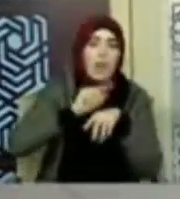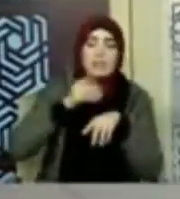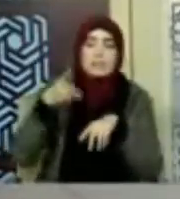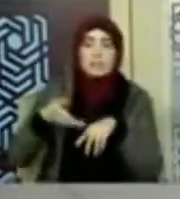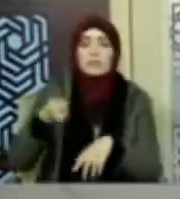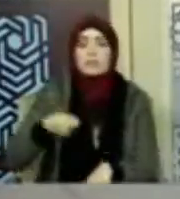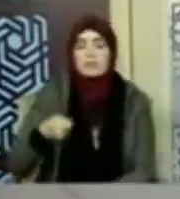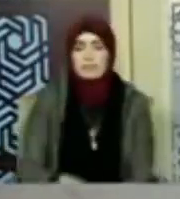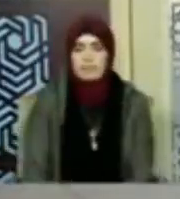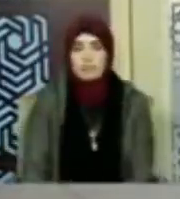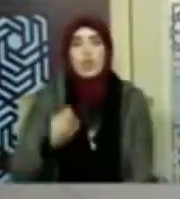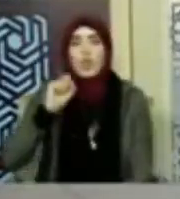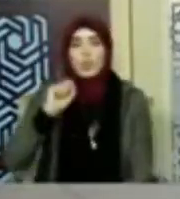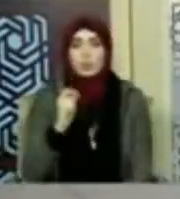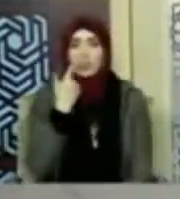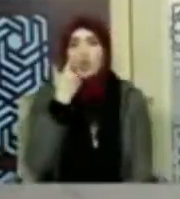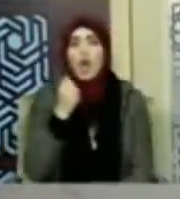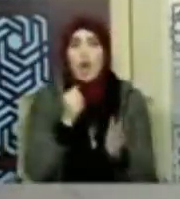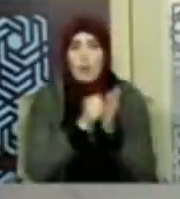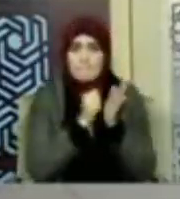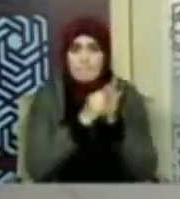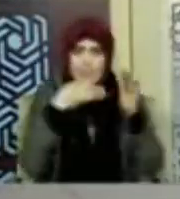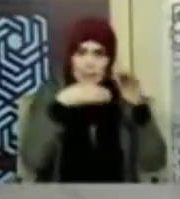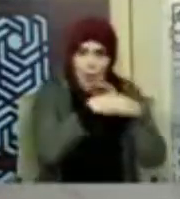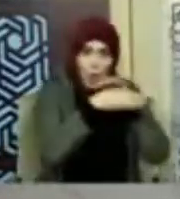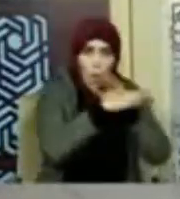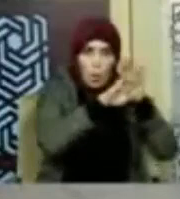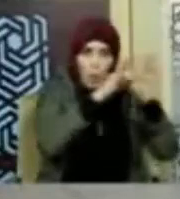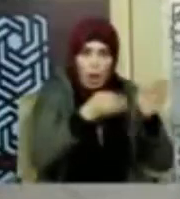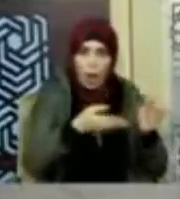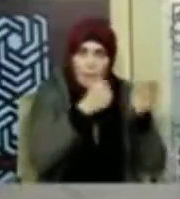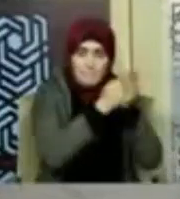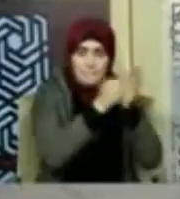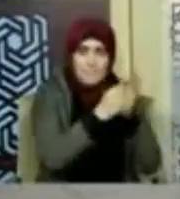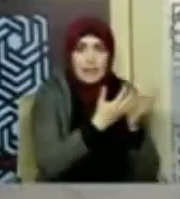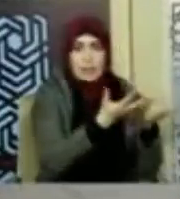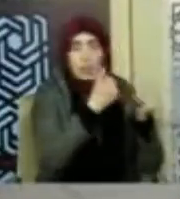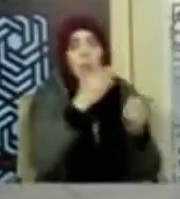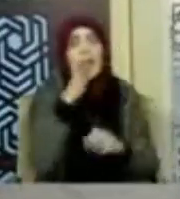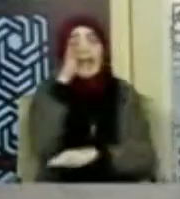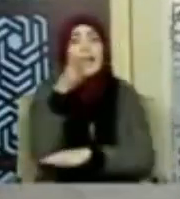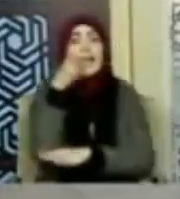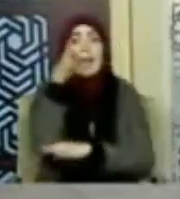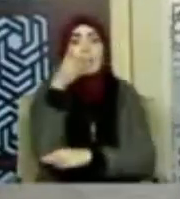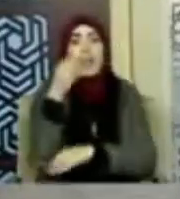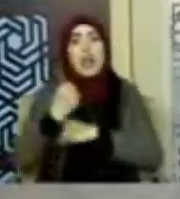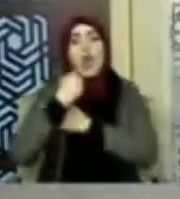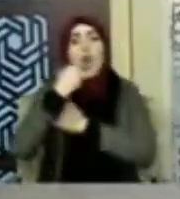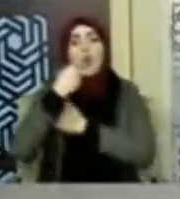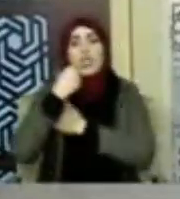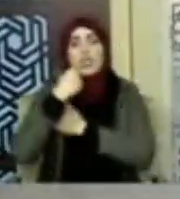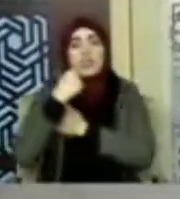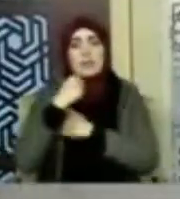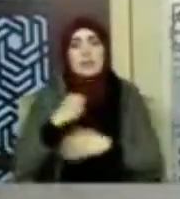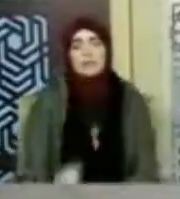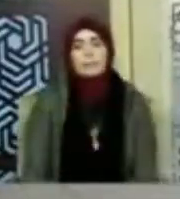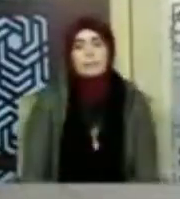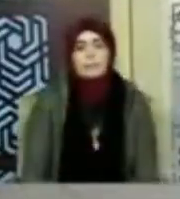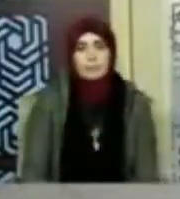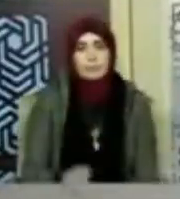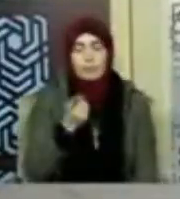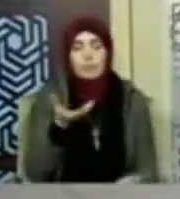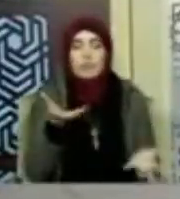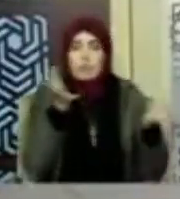أصعد إلى بيته فأتى بجمل ظهير قوي وحمل